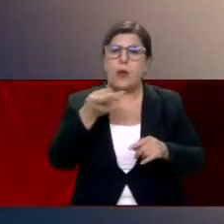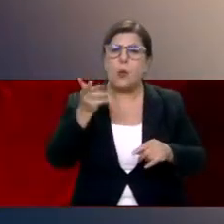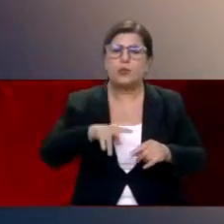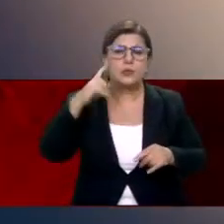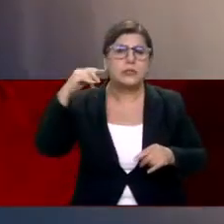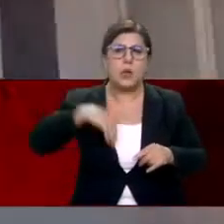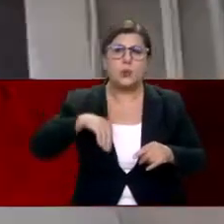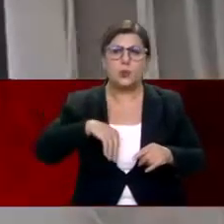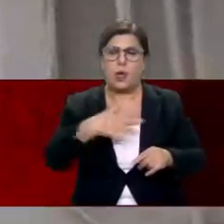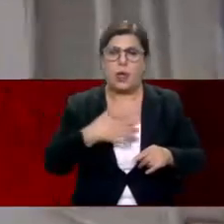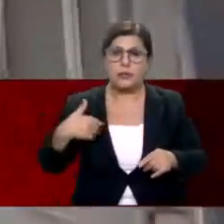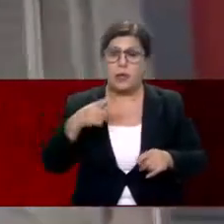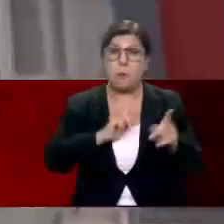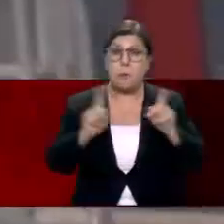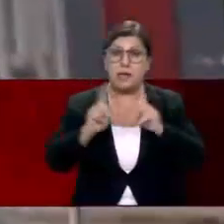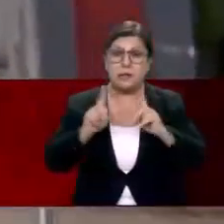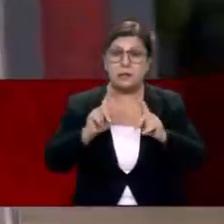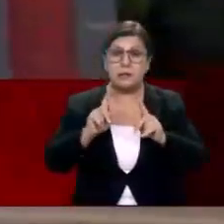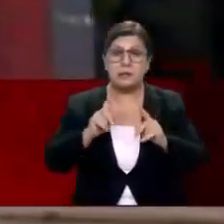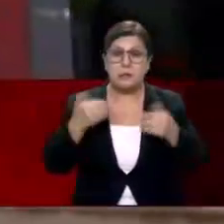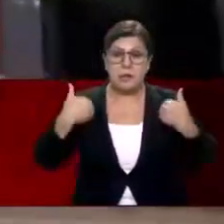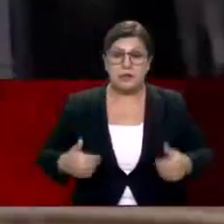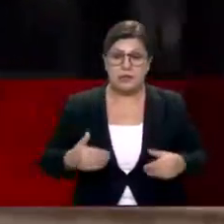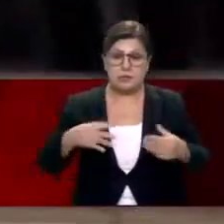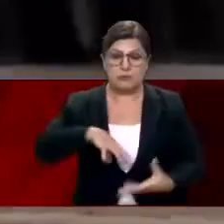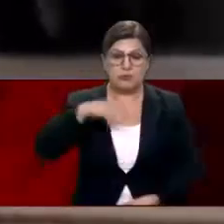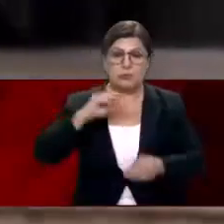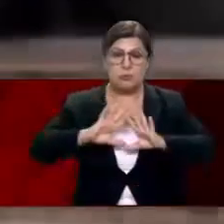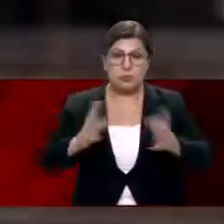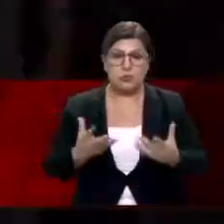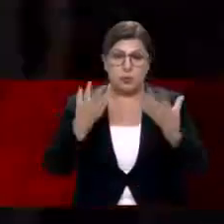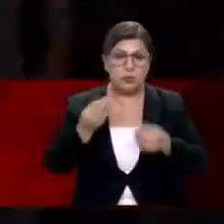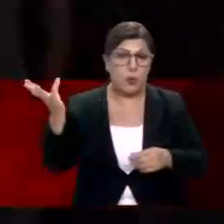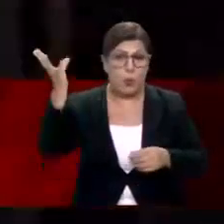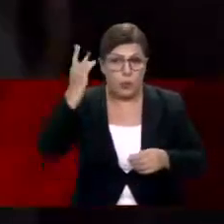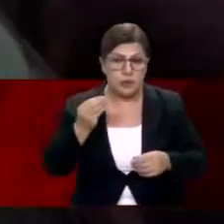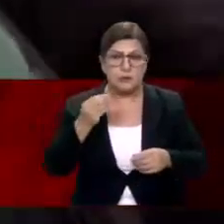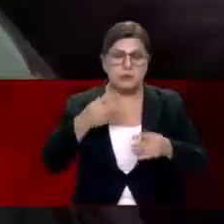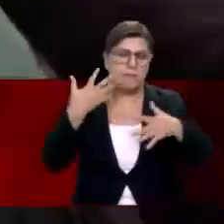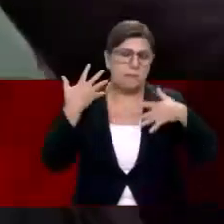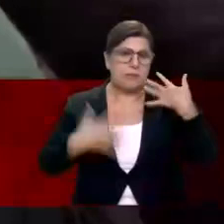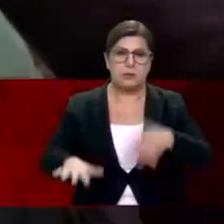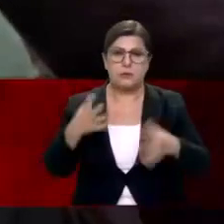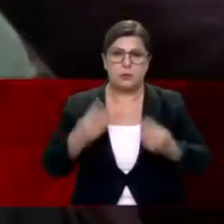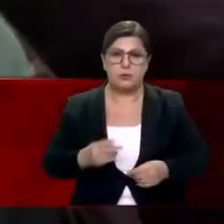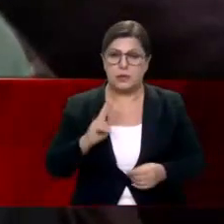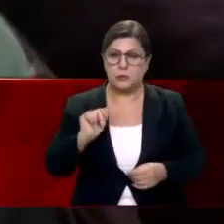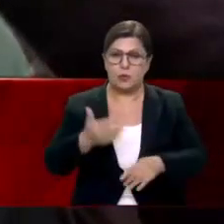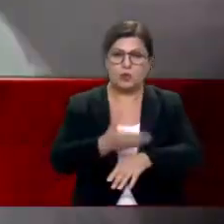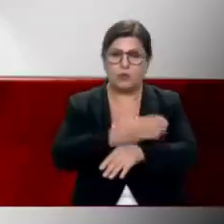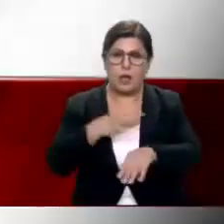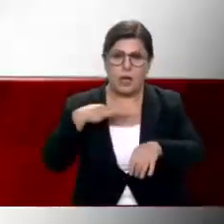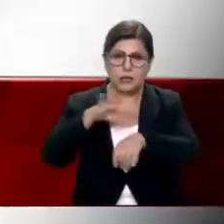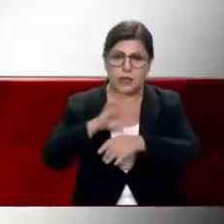öldürüldüğünü sanıyordu mahkemede beden bütünlüğünün bozulduğunu öğrenince felç geçirdi geçirdim Daha iki gün önce hastaneden